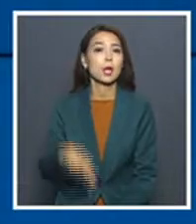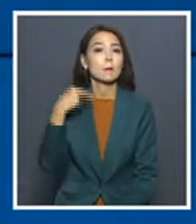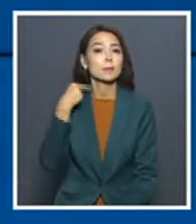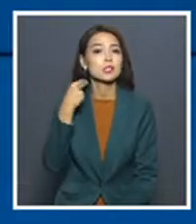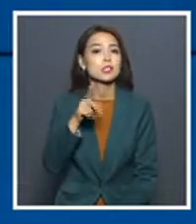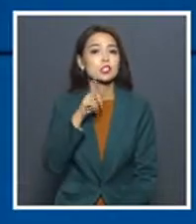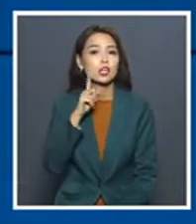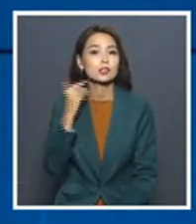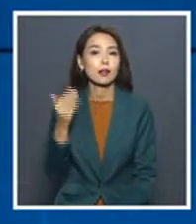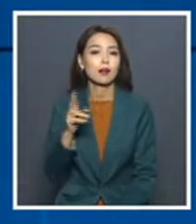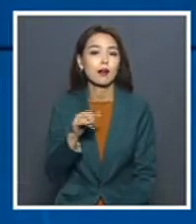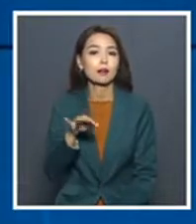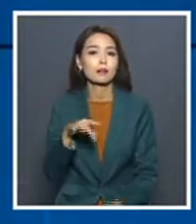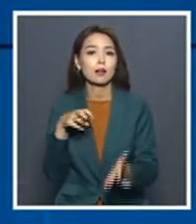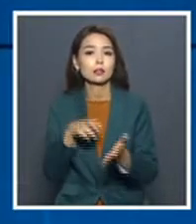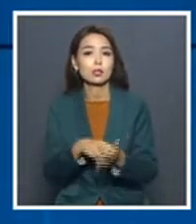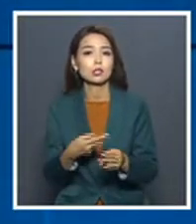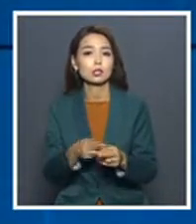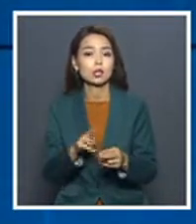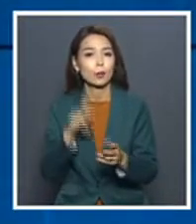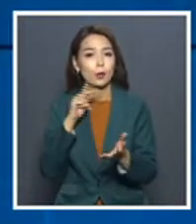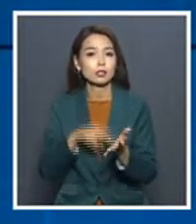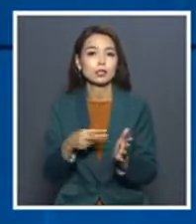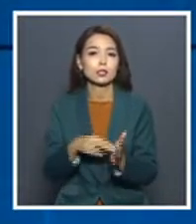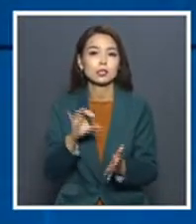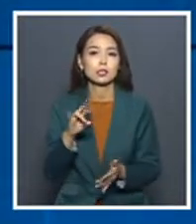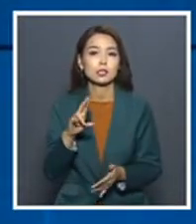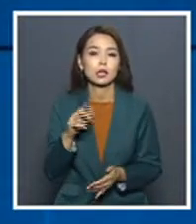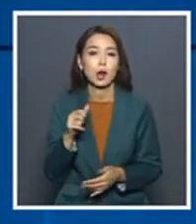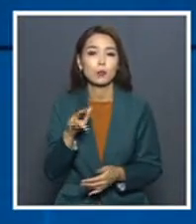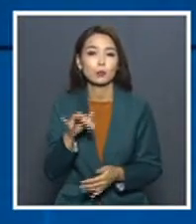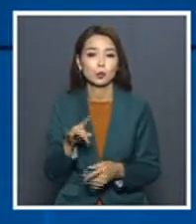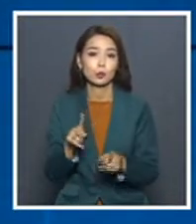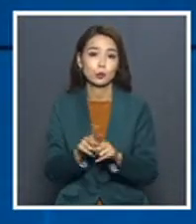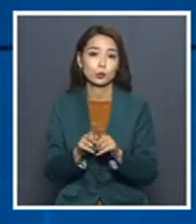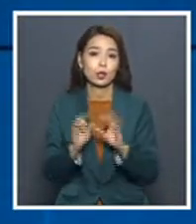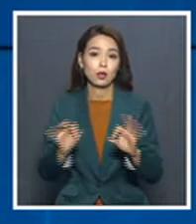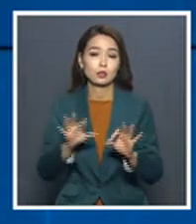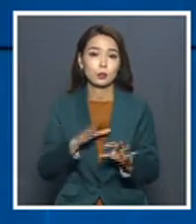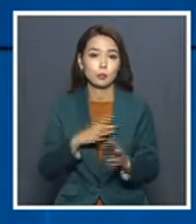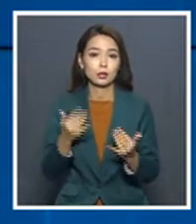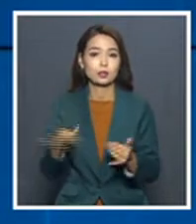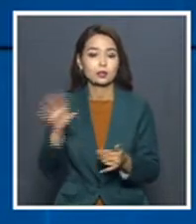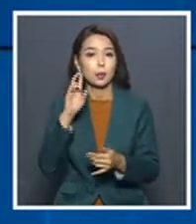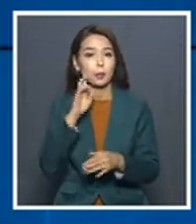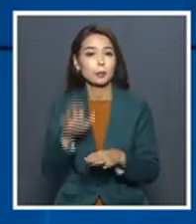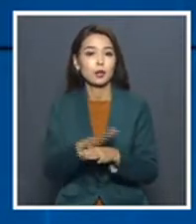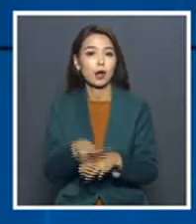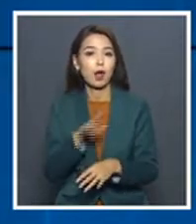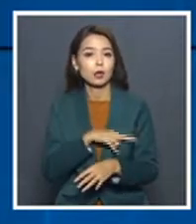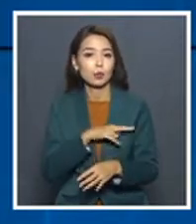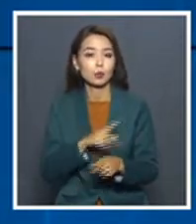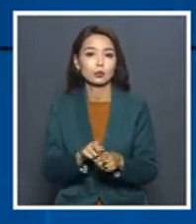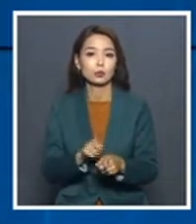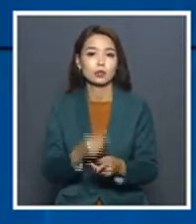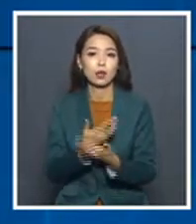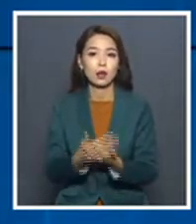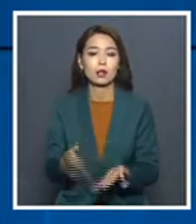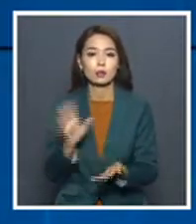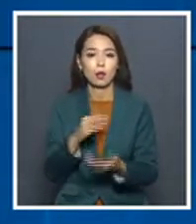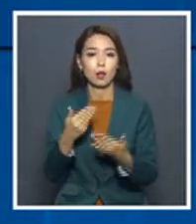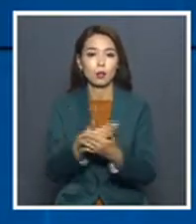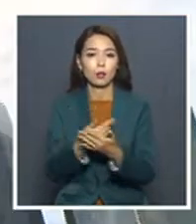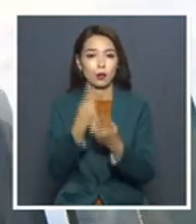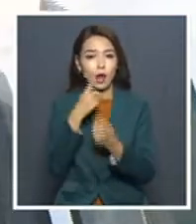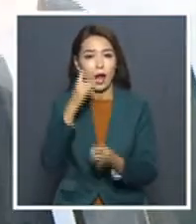Президенттік жастар кадрлық резерві жобасы Сингапурда таныстырылды. Бұл туралы мемлекеттік қызмет істері агенттігі хабарлады. Қазақстандық